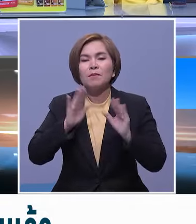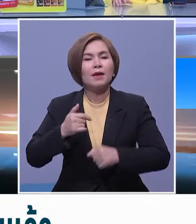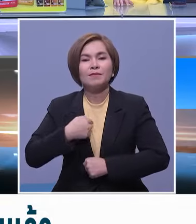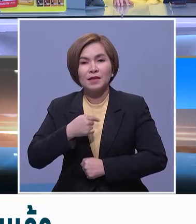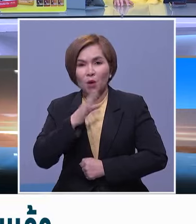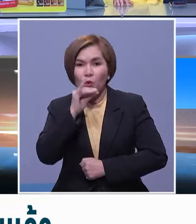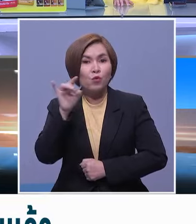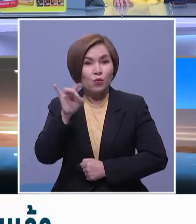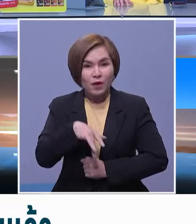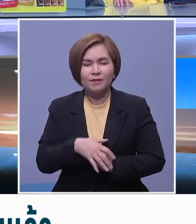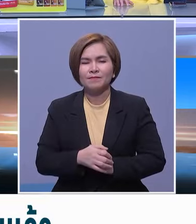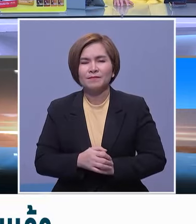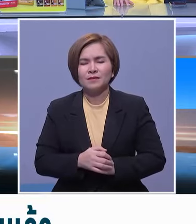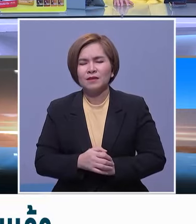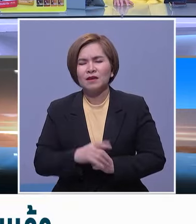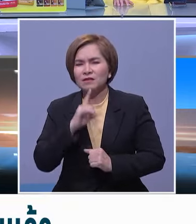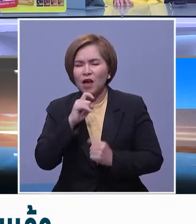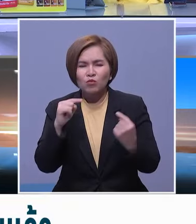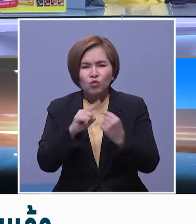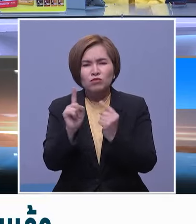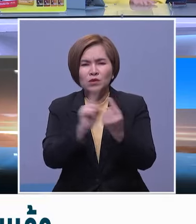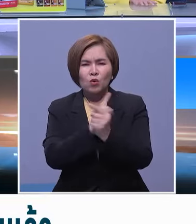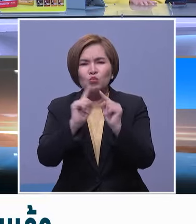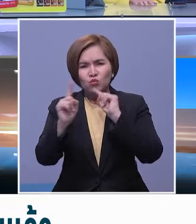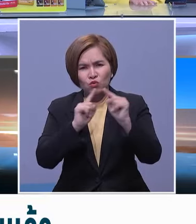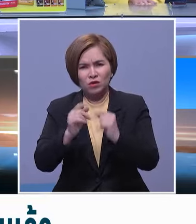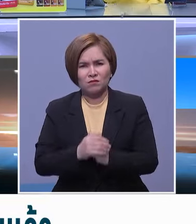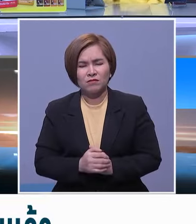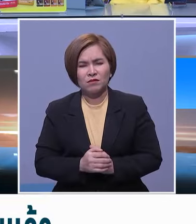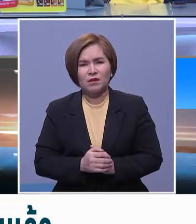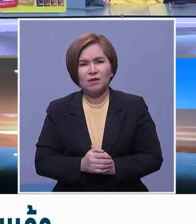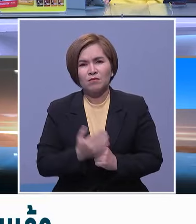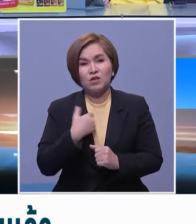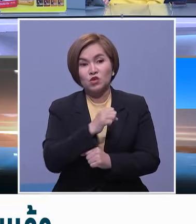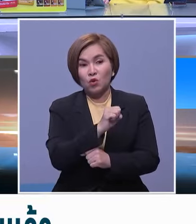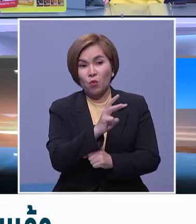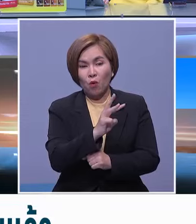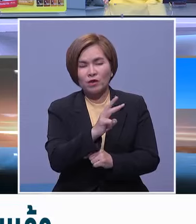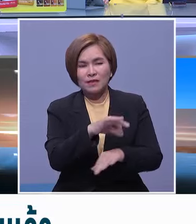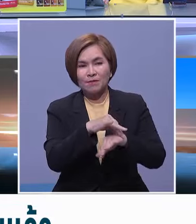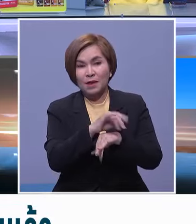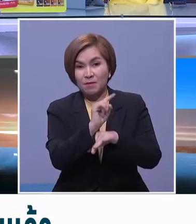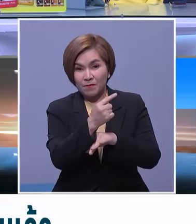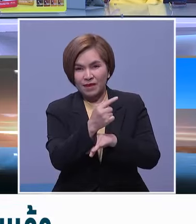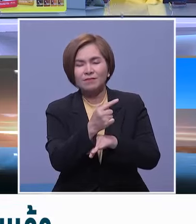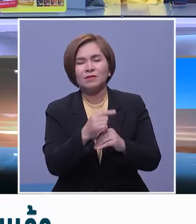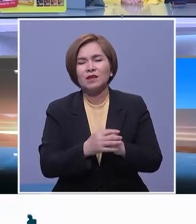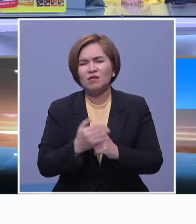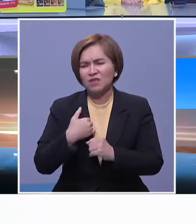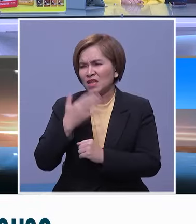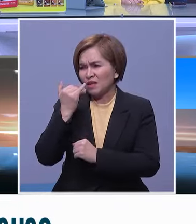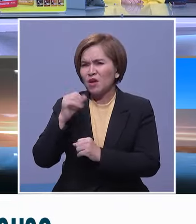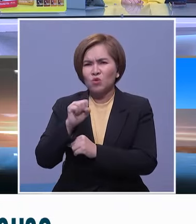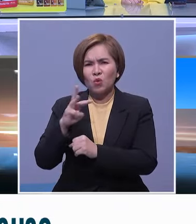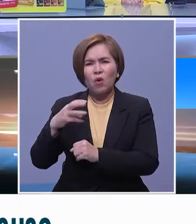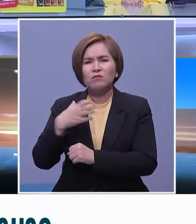แรงแบบนี้ทีนี้ก็ถามถึงกระแสวิพากษ์วิจารณ์ที่สังคมเองรวมถึงว่าที่สว.บางท่านก็ออกมาวิจารณ์ว่าสว.รักษาการ